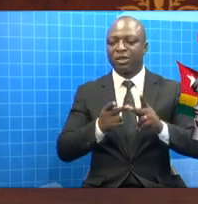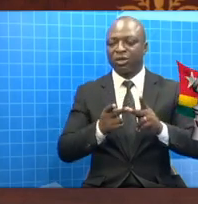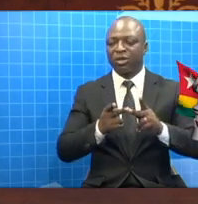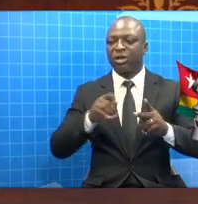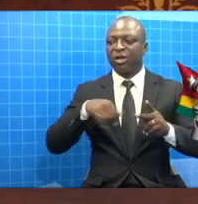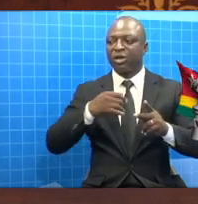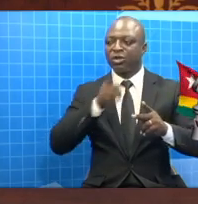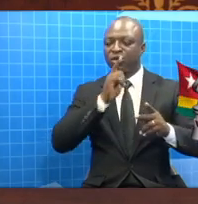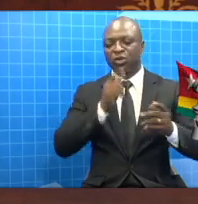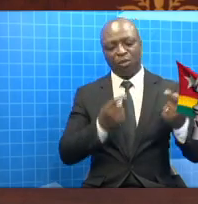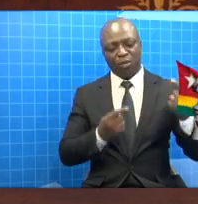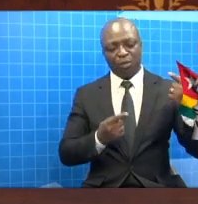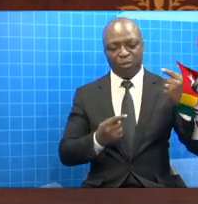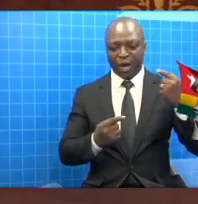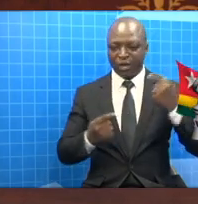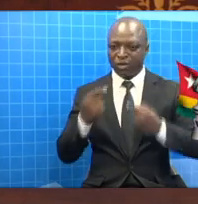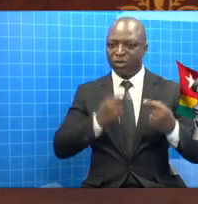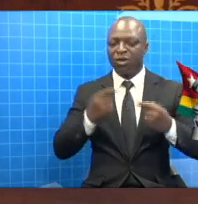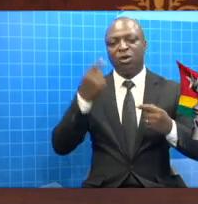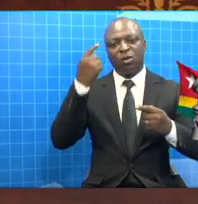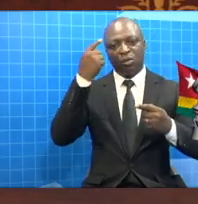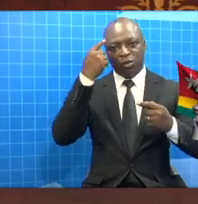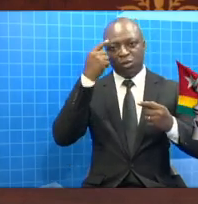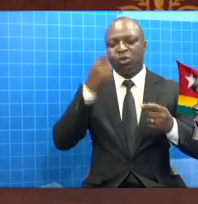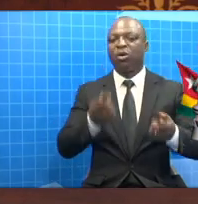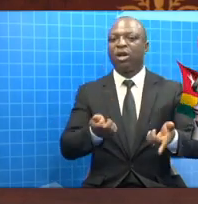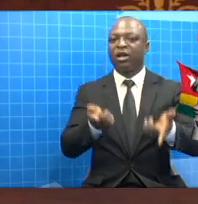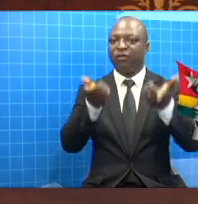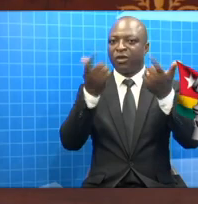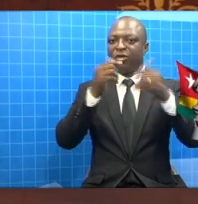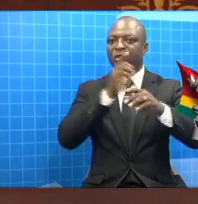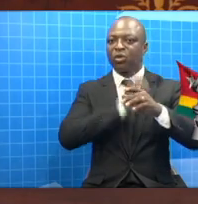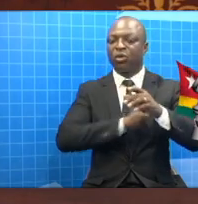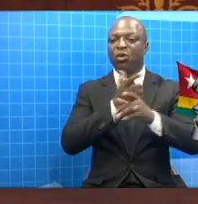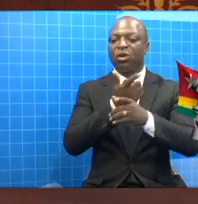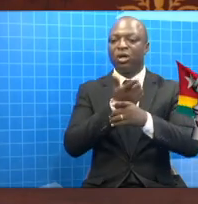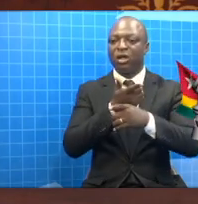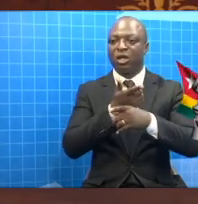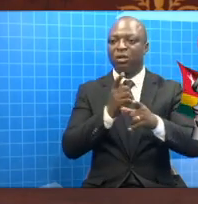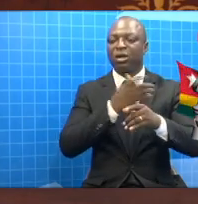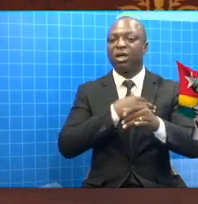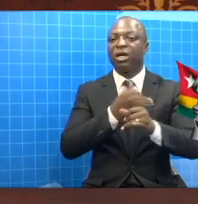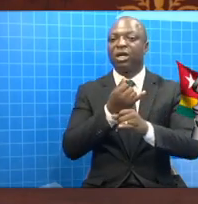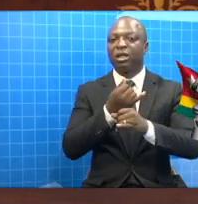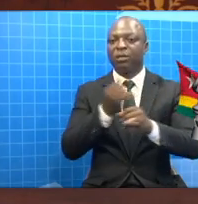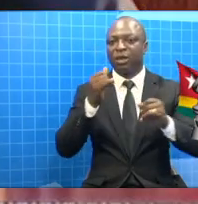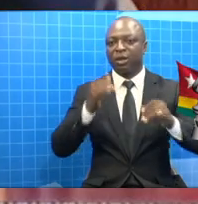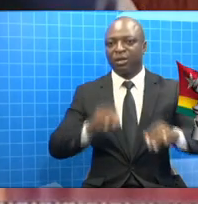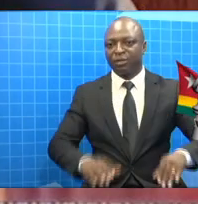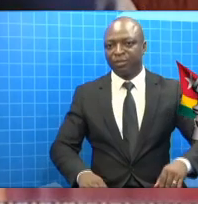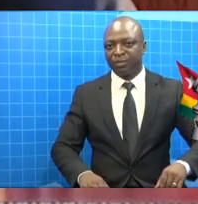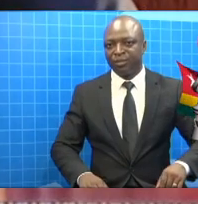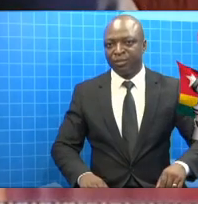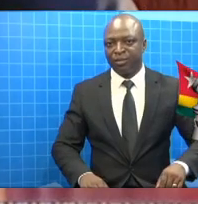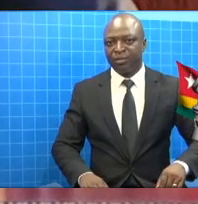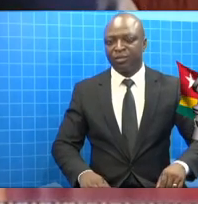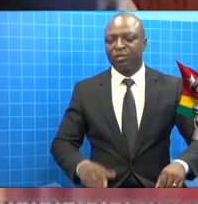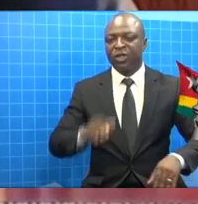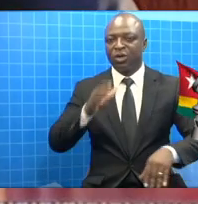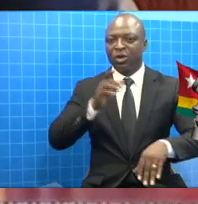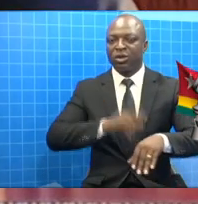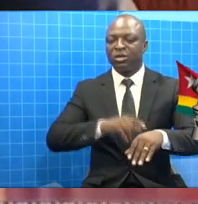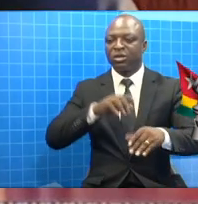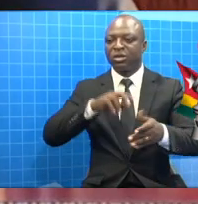se sont battues pour l'avènement d'un Togo libre et indépendant. Leur sens